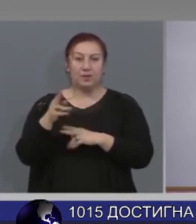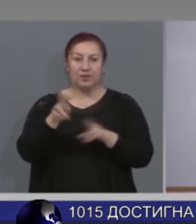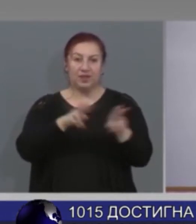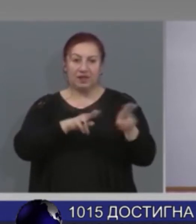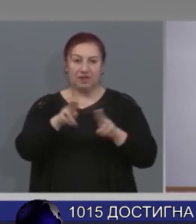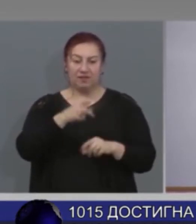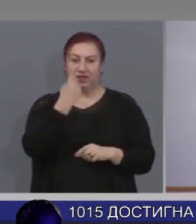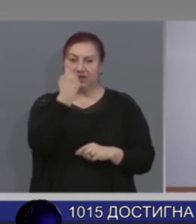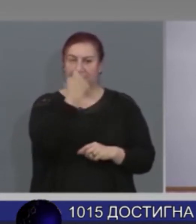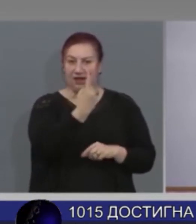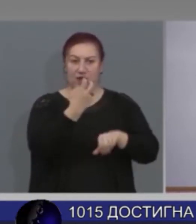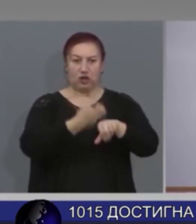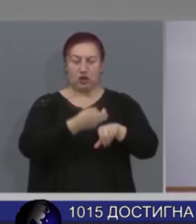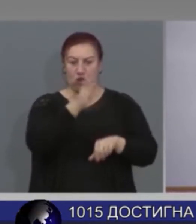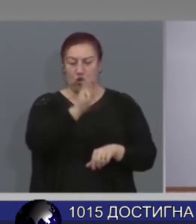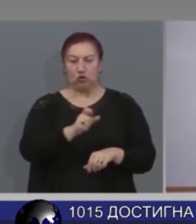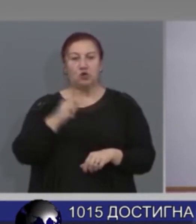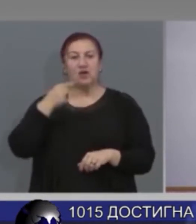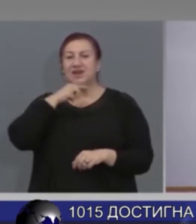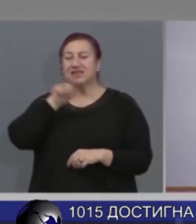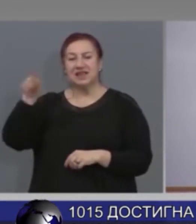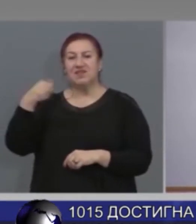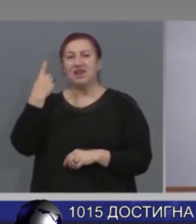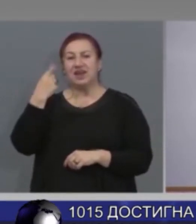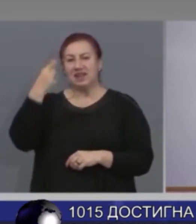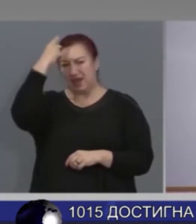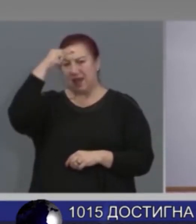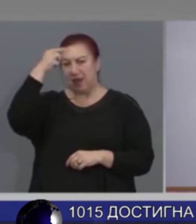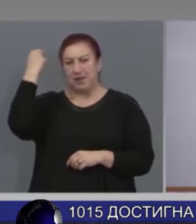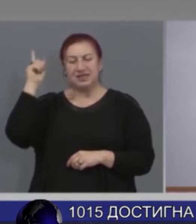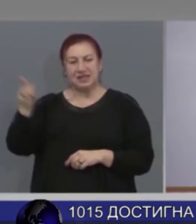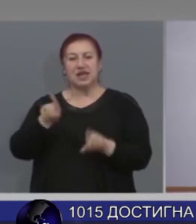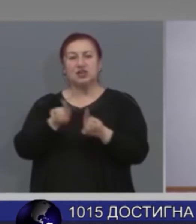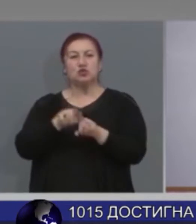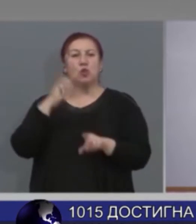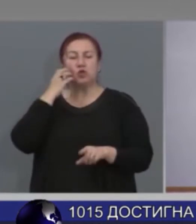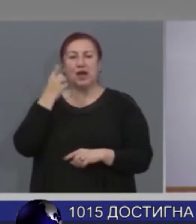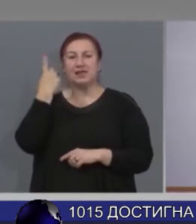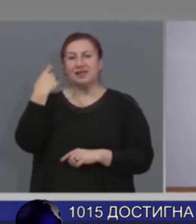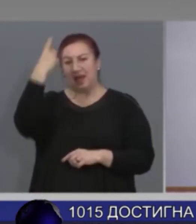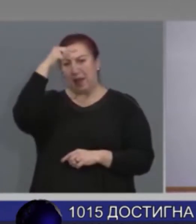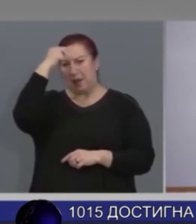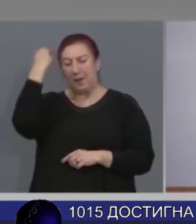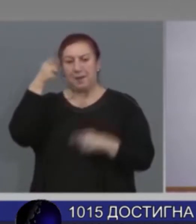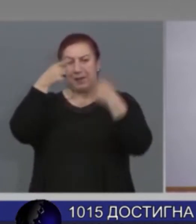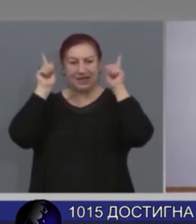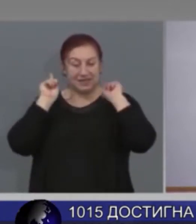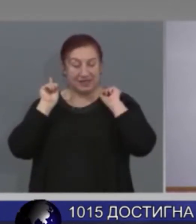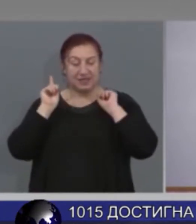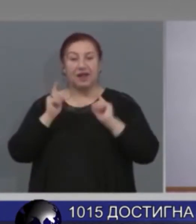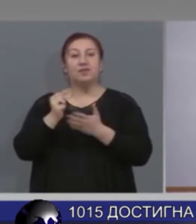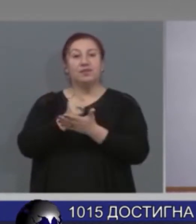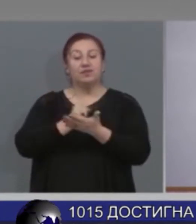един лекар, Сливен една медицинска сестра и Бургас една медицинска сестра. Излекуваните са с